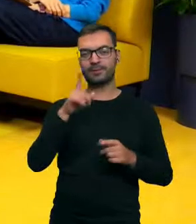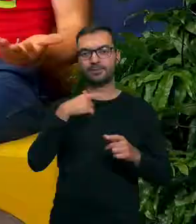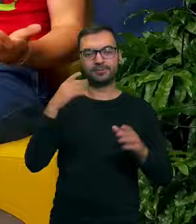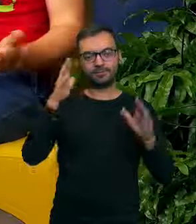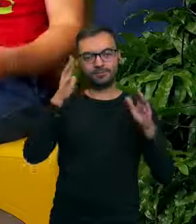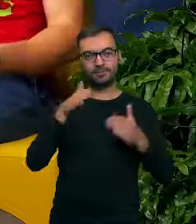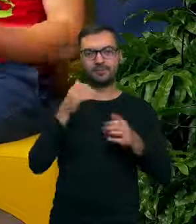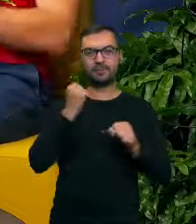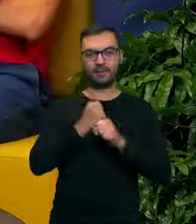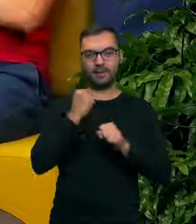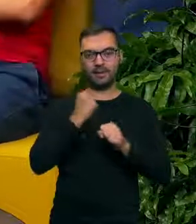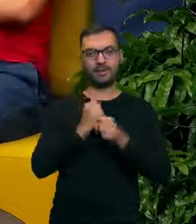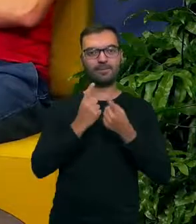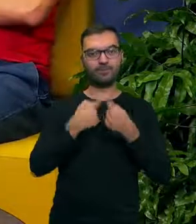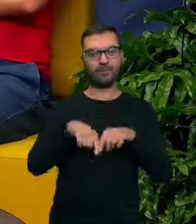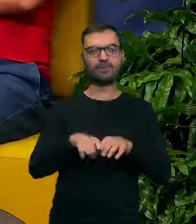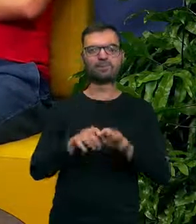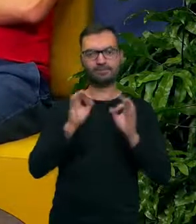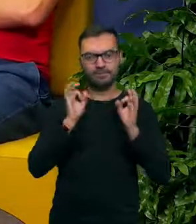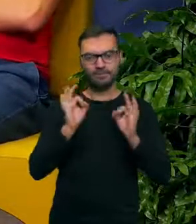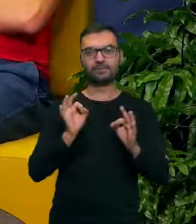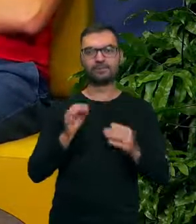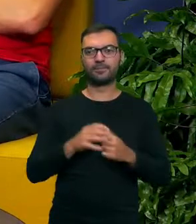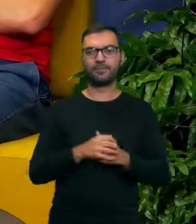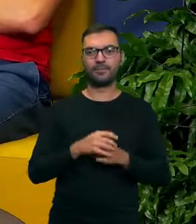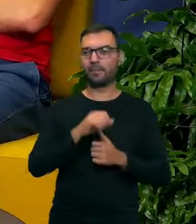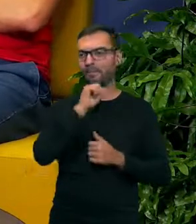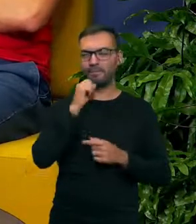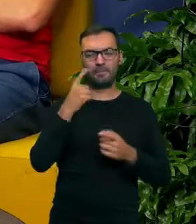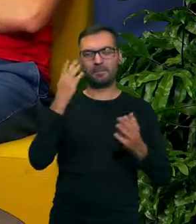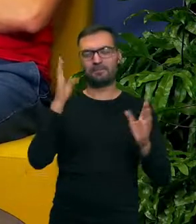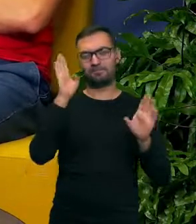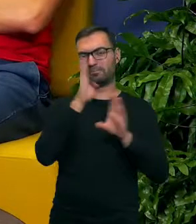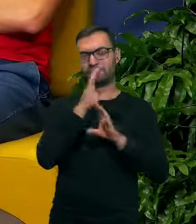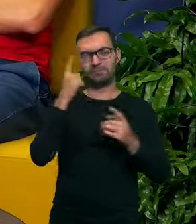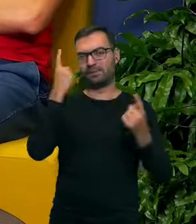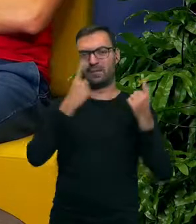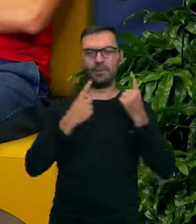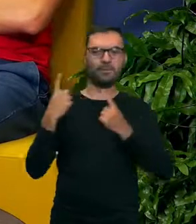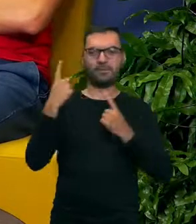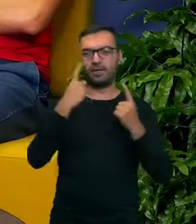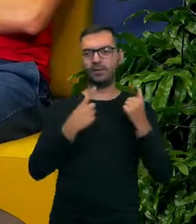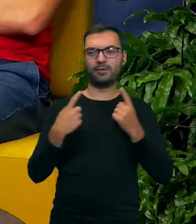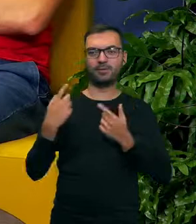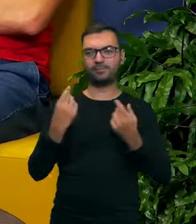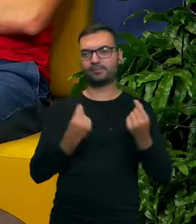skupialiśmy się głównie na robocie, żeby to zrobić jak najlepiej, nie zastanawiając się jakoś specjalnie,